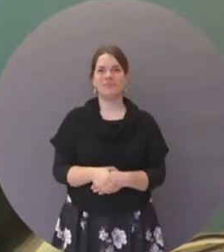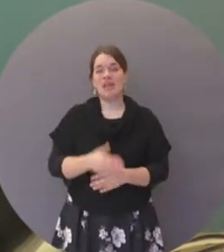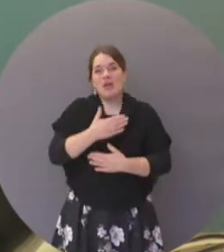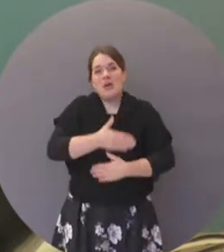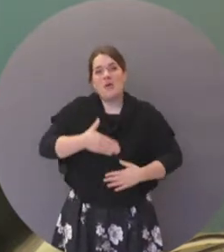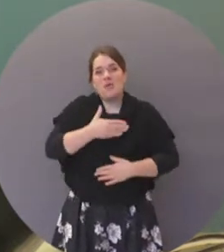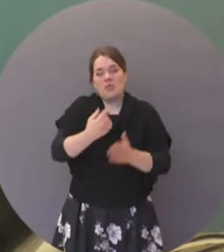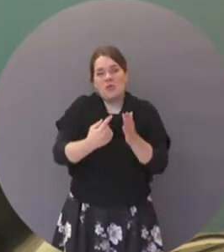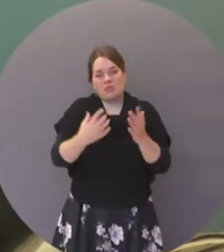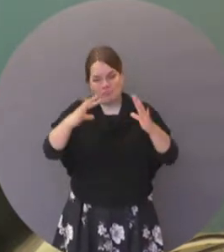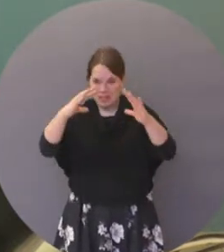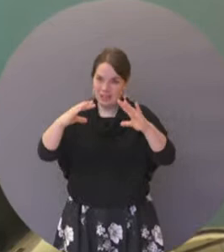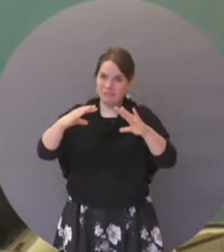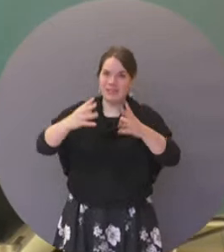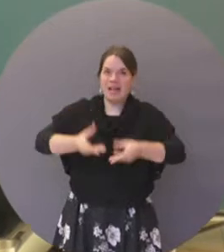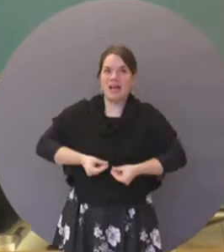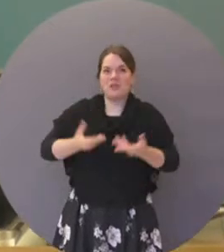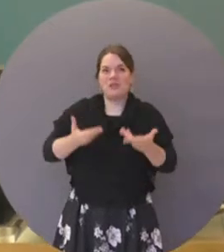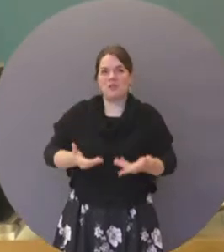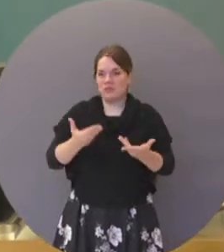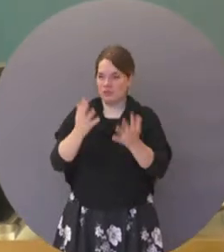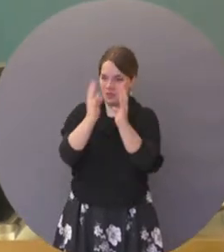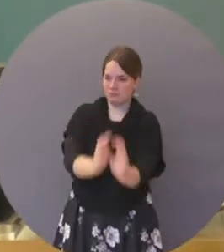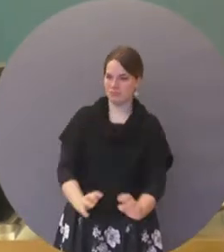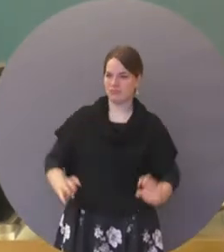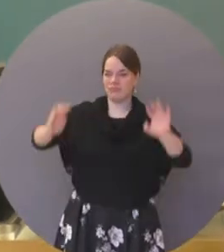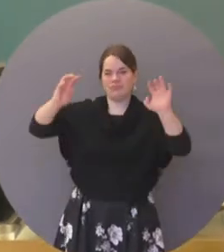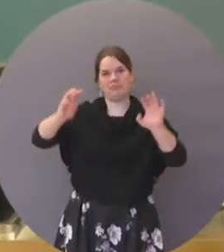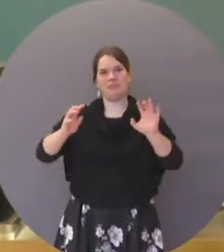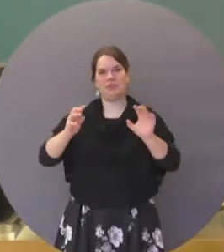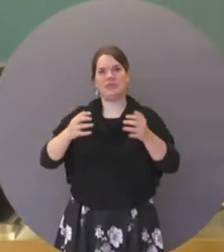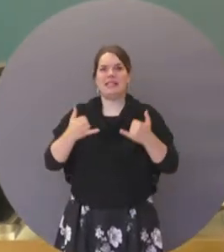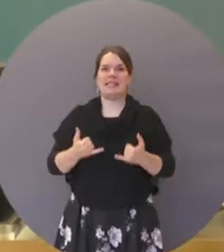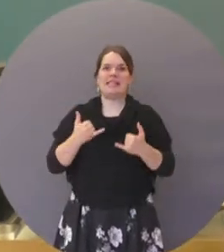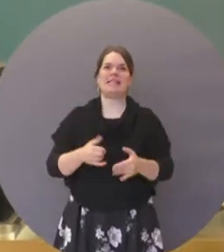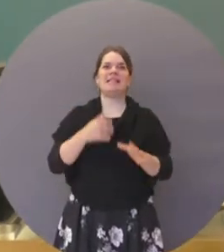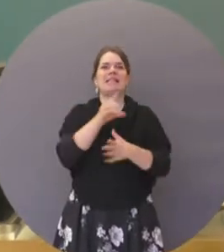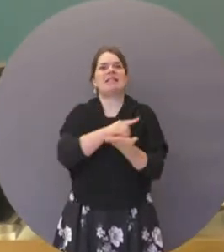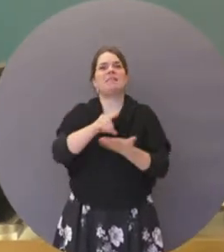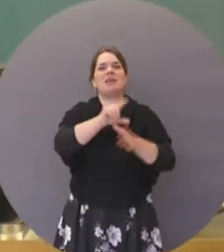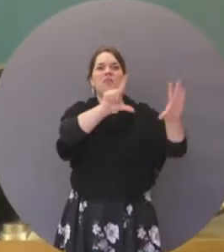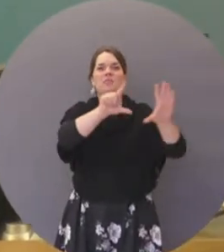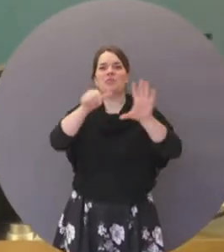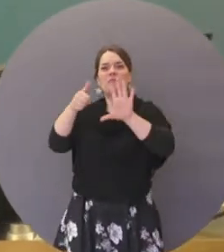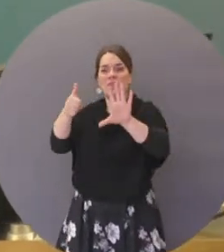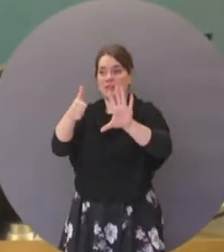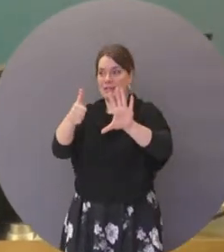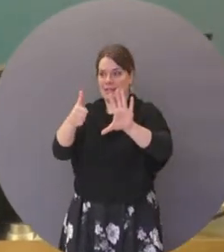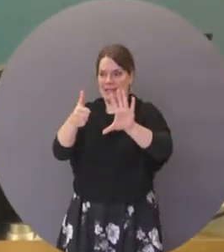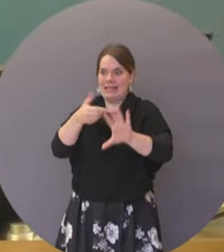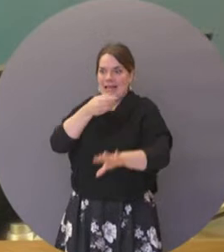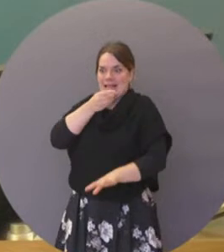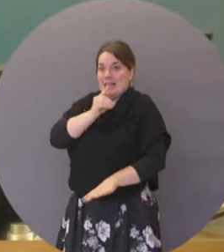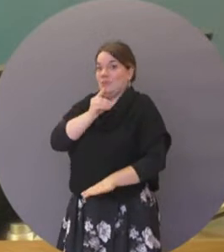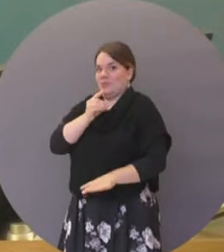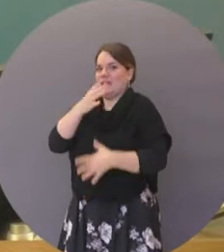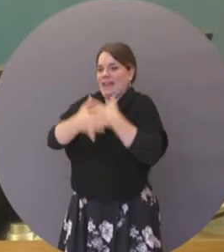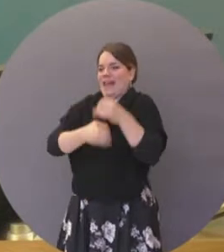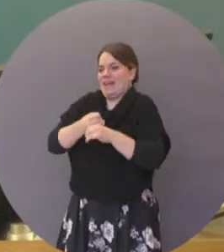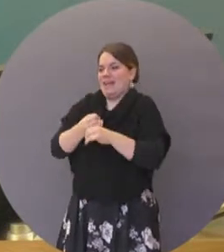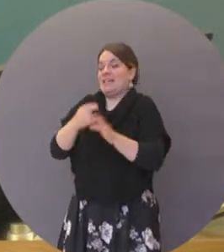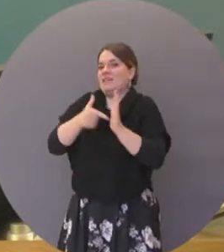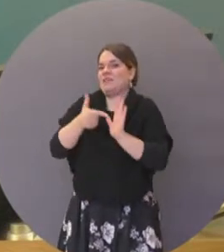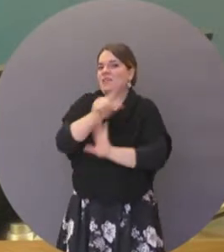cette séance plénière du département de la Seine-Maritime qui sera d'ailleurs la dernière de l'année mais avant que